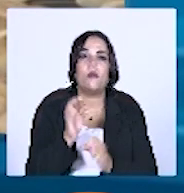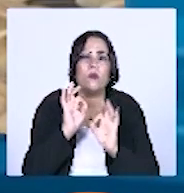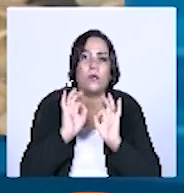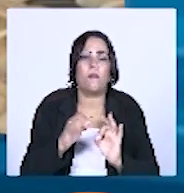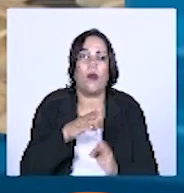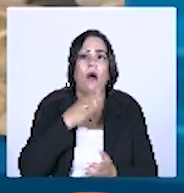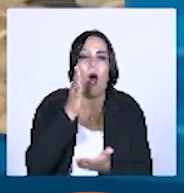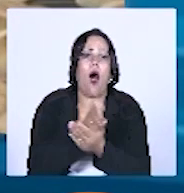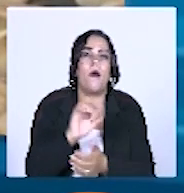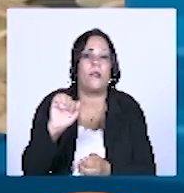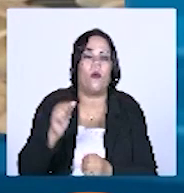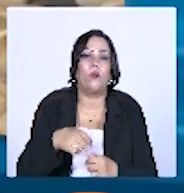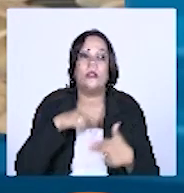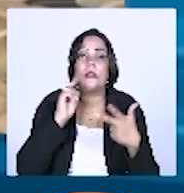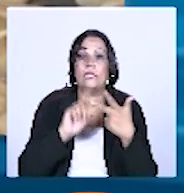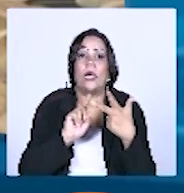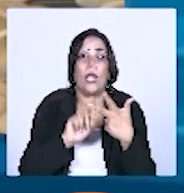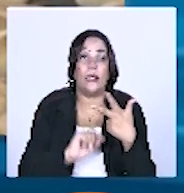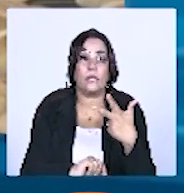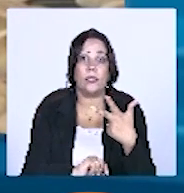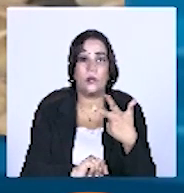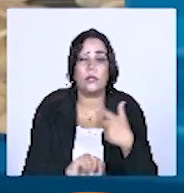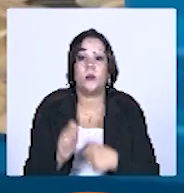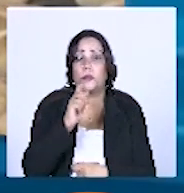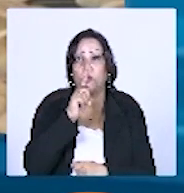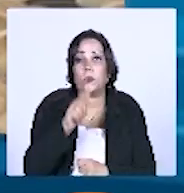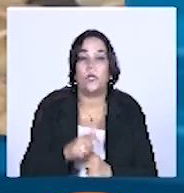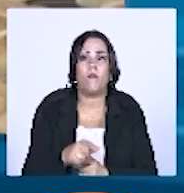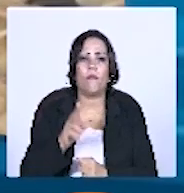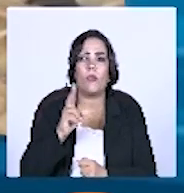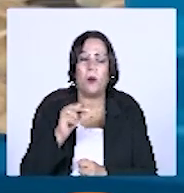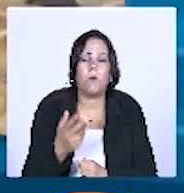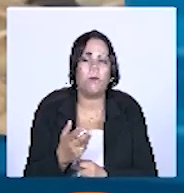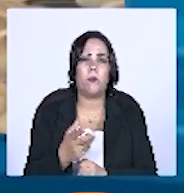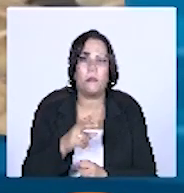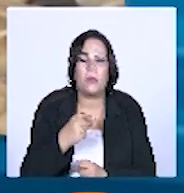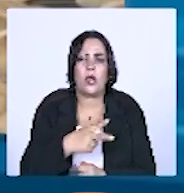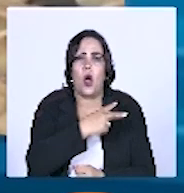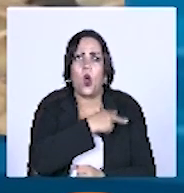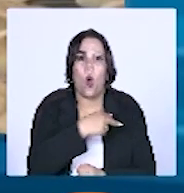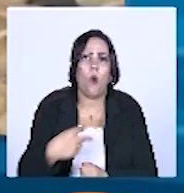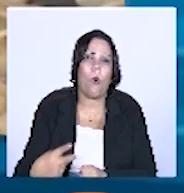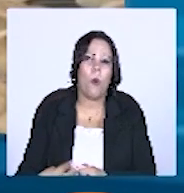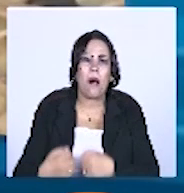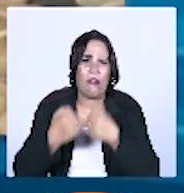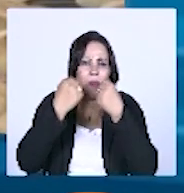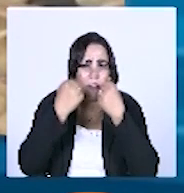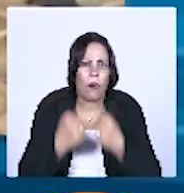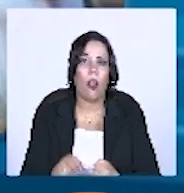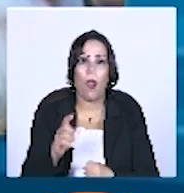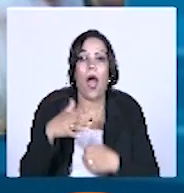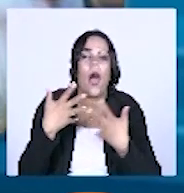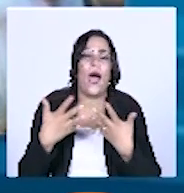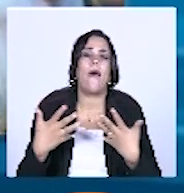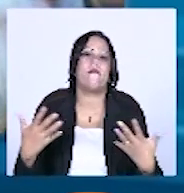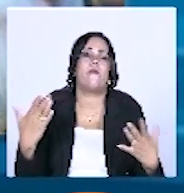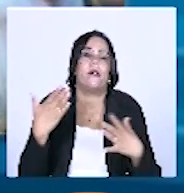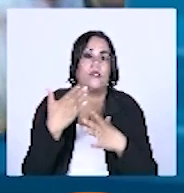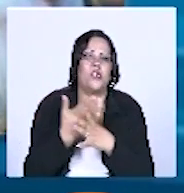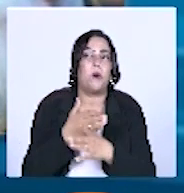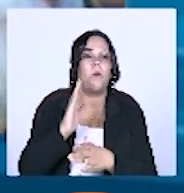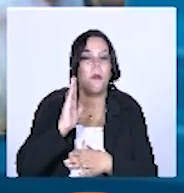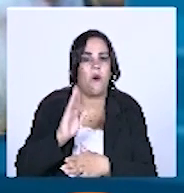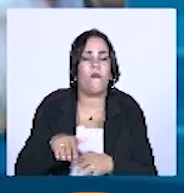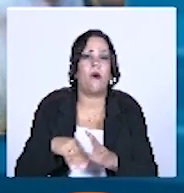يستحقه الامر الثالث قال لك هيرفع عن كاهل الحكومه اعباء كتير جدا وهخليها تقدر توفر